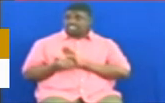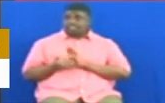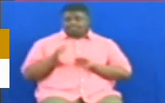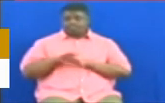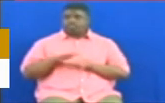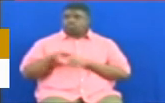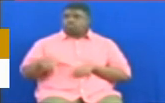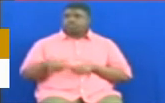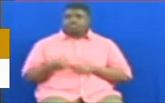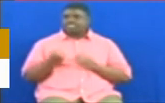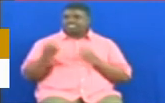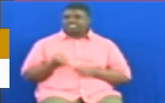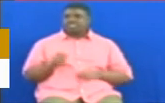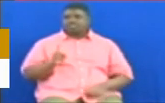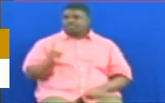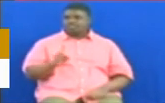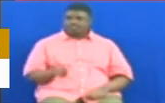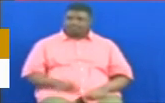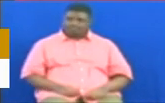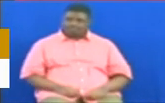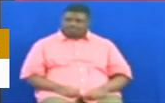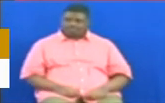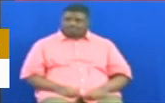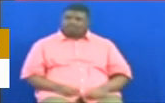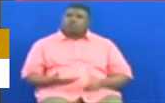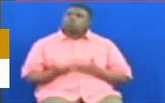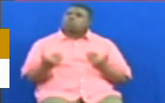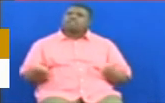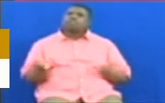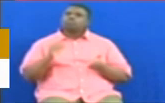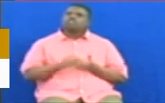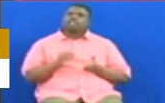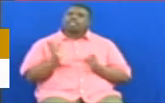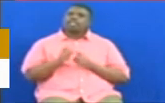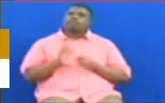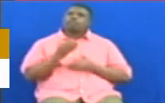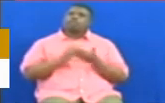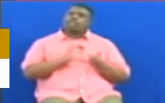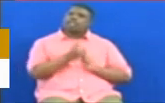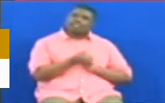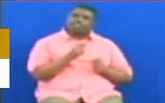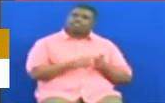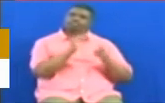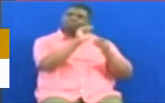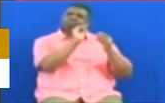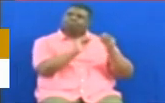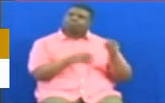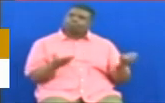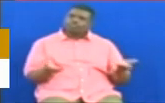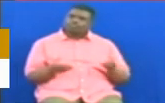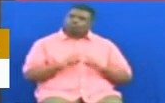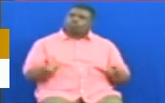ni operation. Ni tusiweke neno license basi. Concluding license agreements.